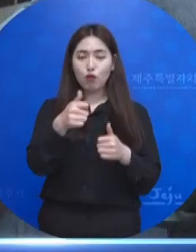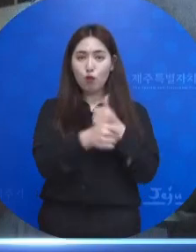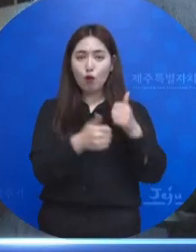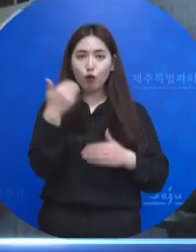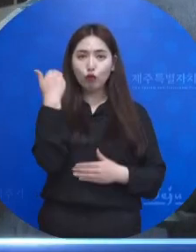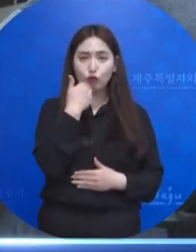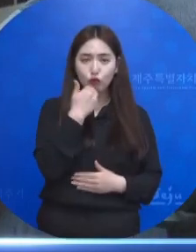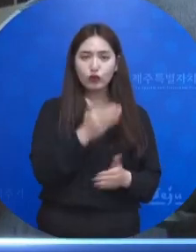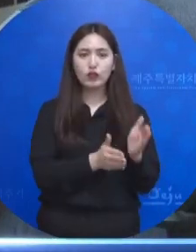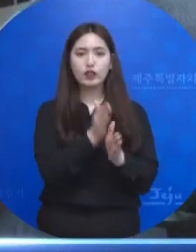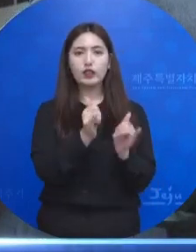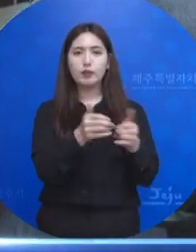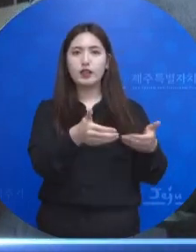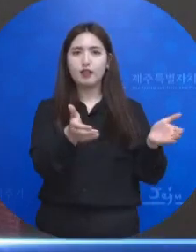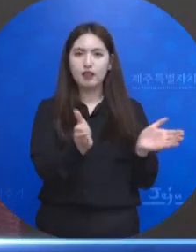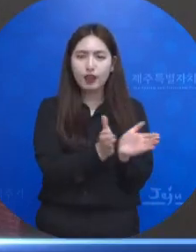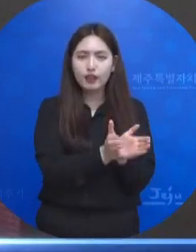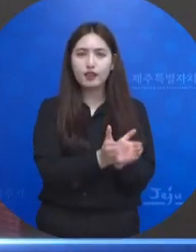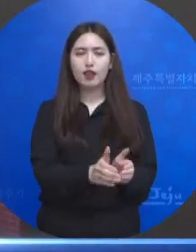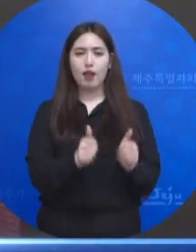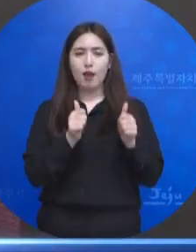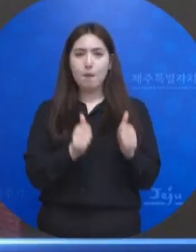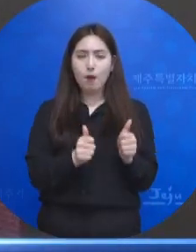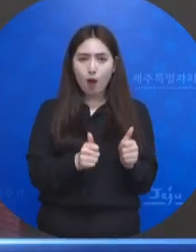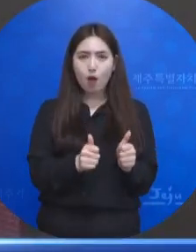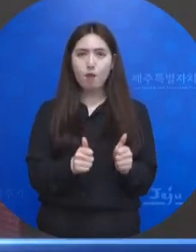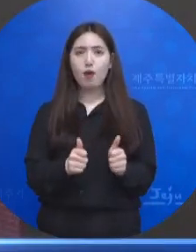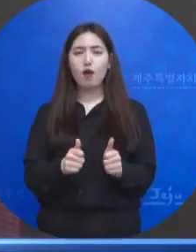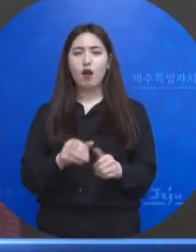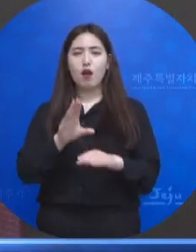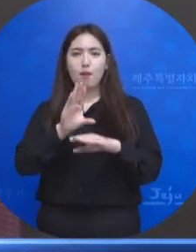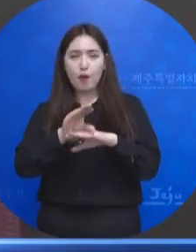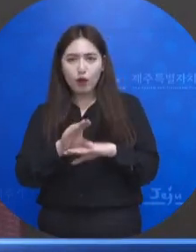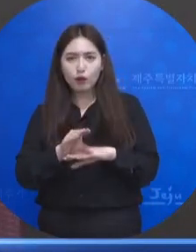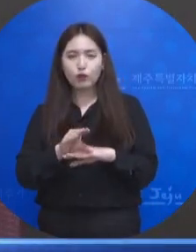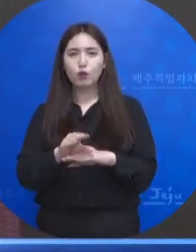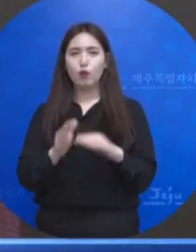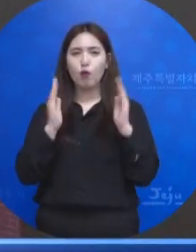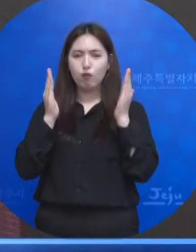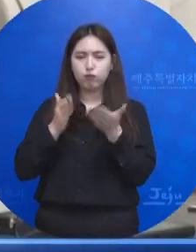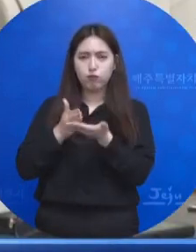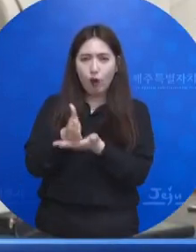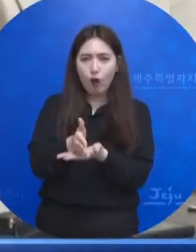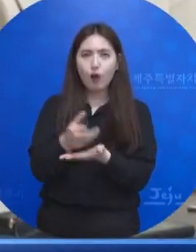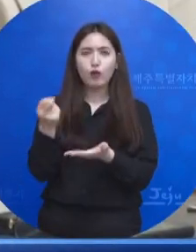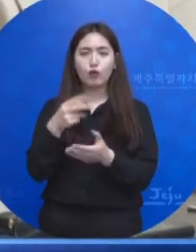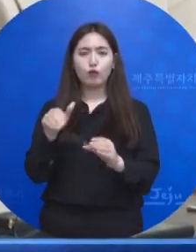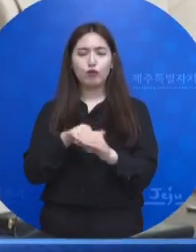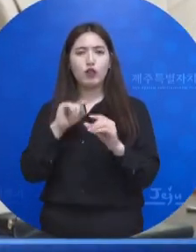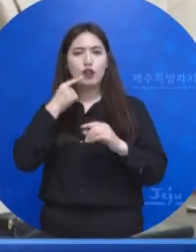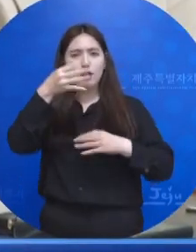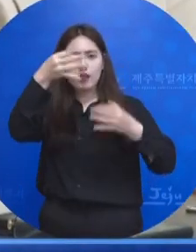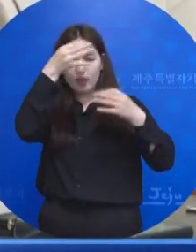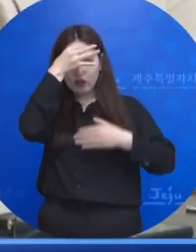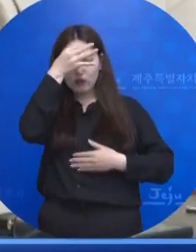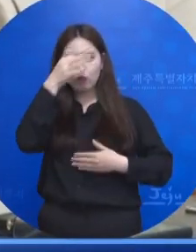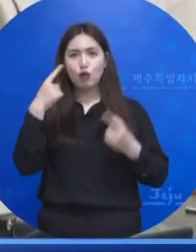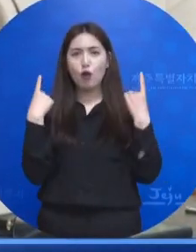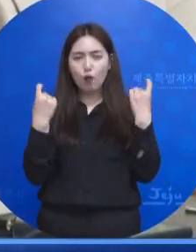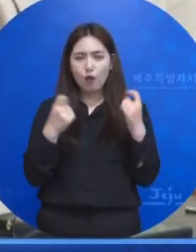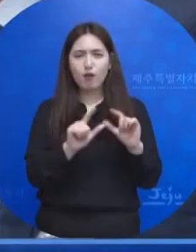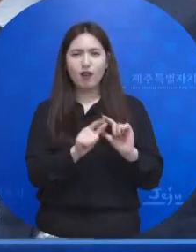운영위원은 시민단체, 법조, 언론, 학계, 문화예술, 관광